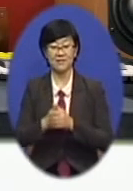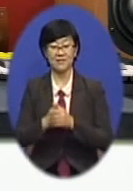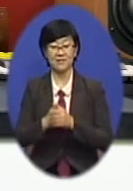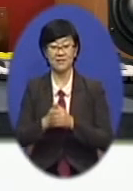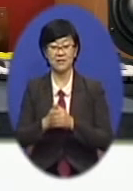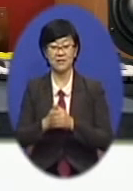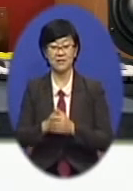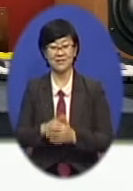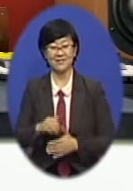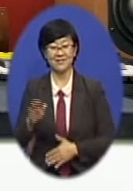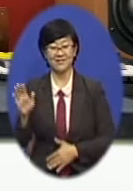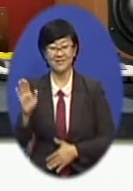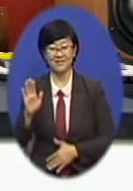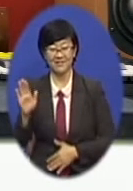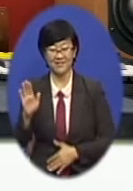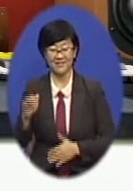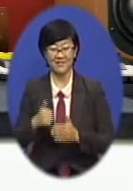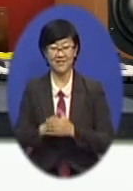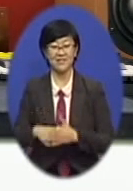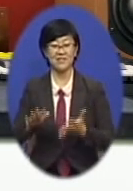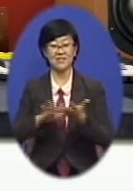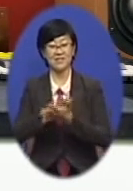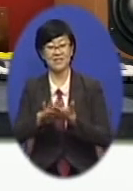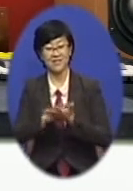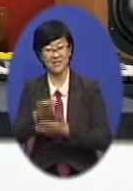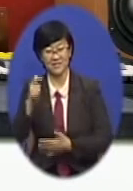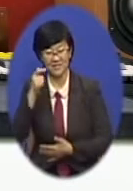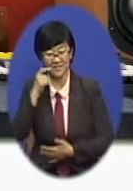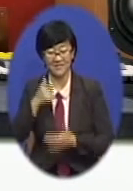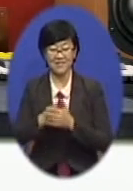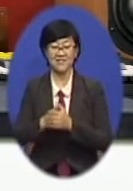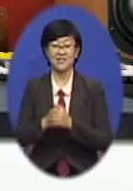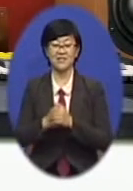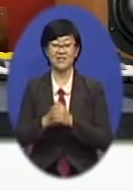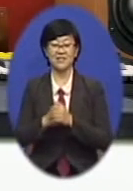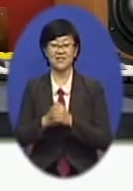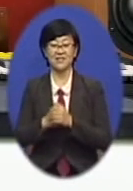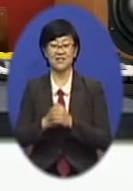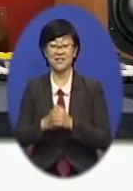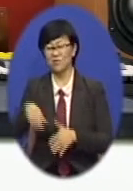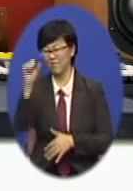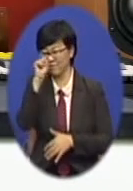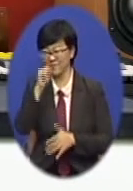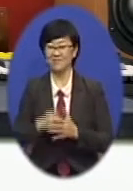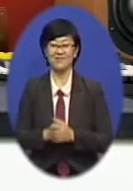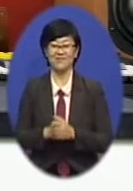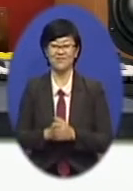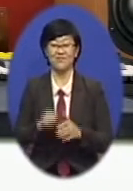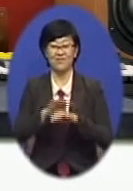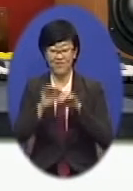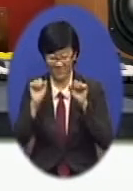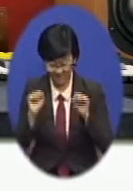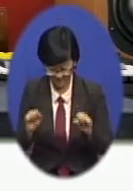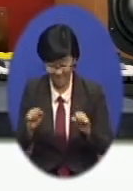아니, 아유. 아니 노지는 못하리라. 으시고? 아, 예.